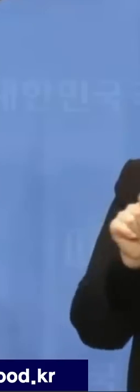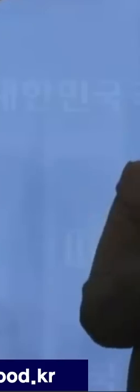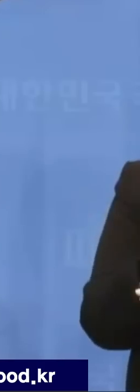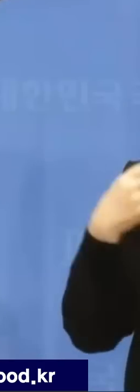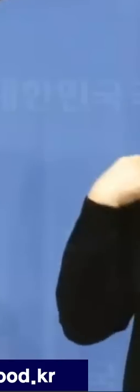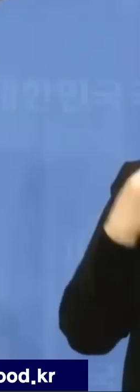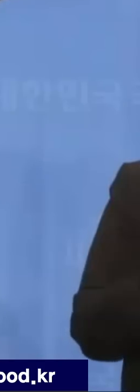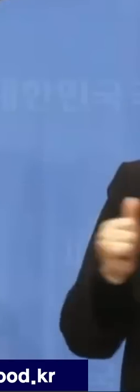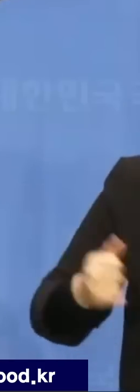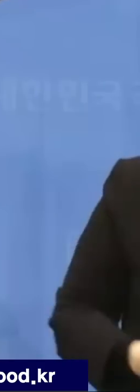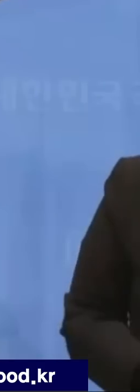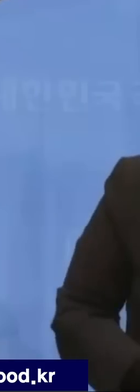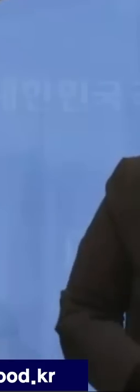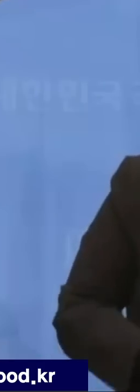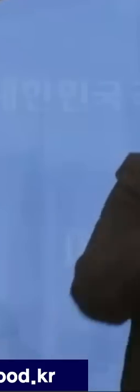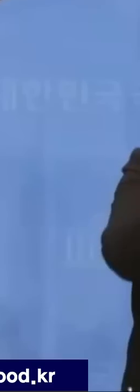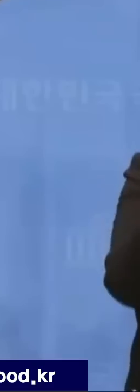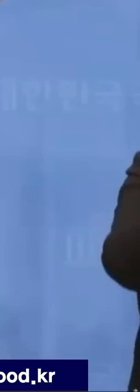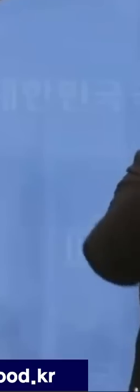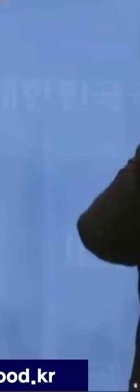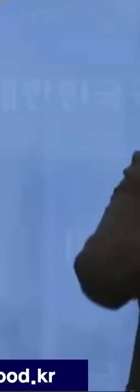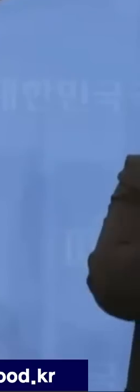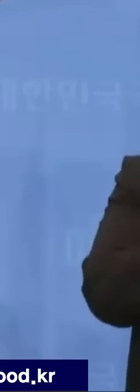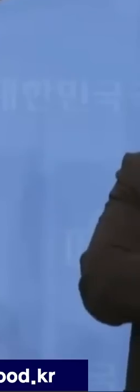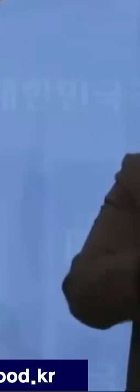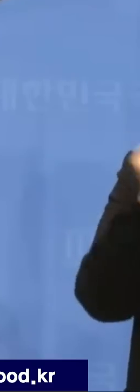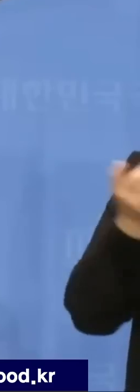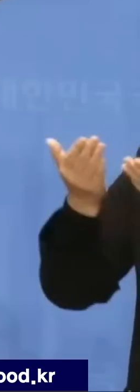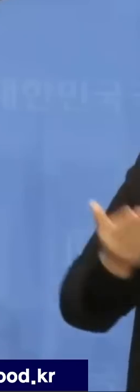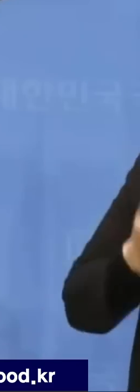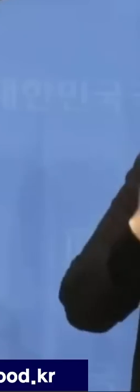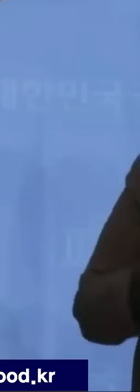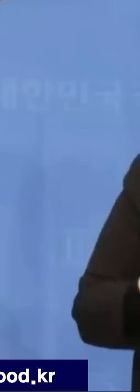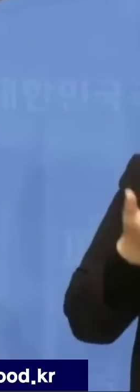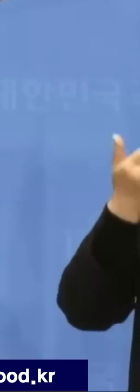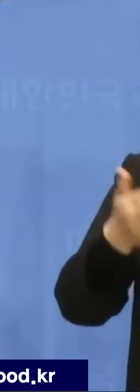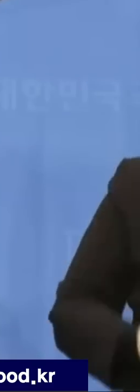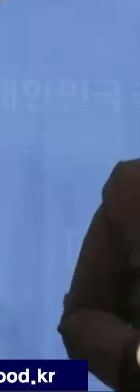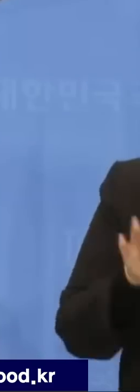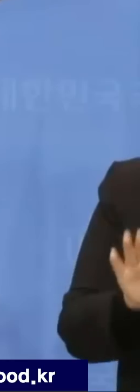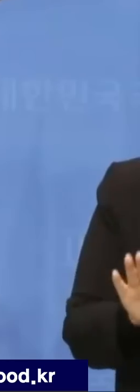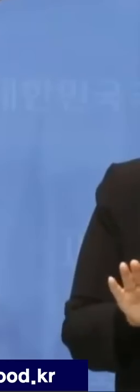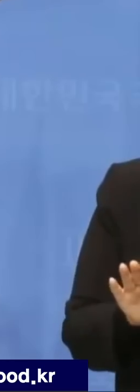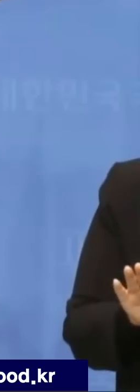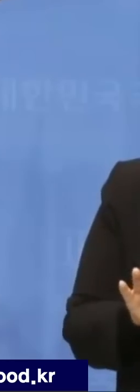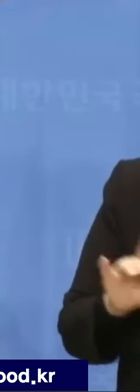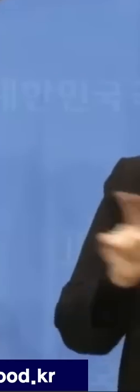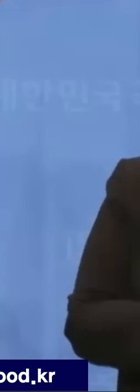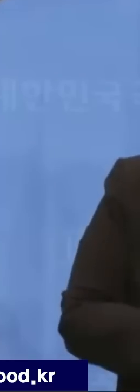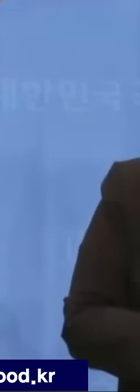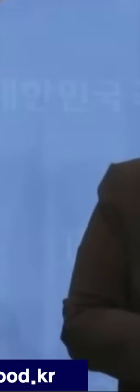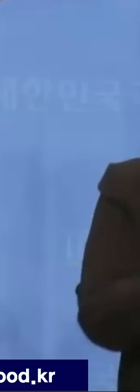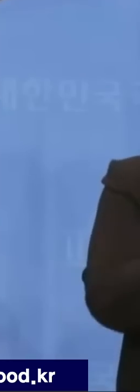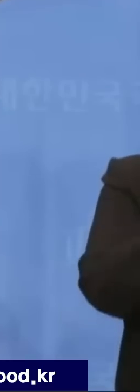집행위원입니다. 그 안민석 의원님께서 소개를 잘 해주셔서 감사드리고요. 오늘 이 자리는